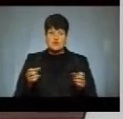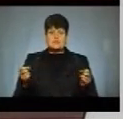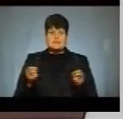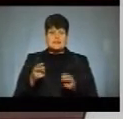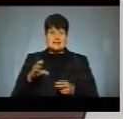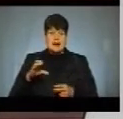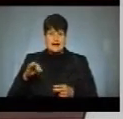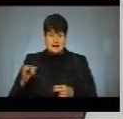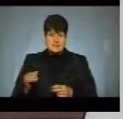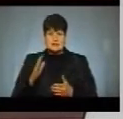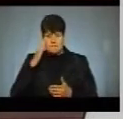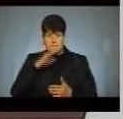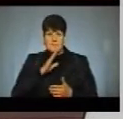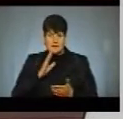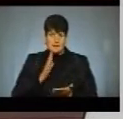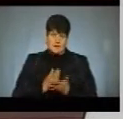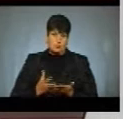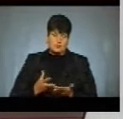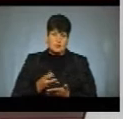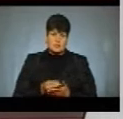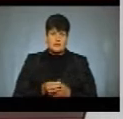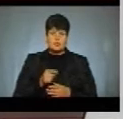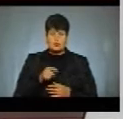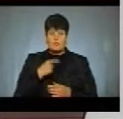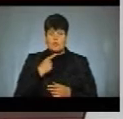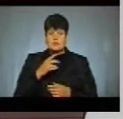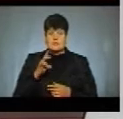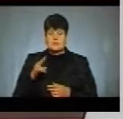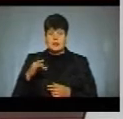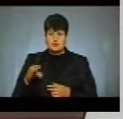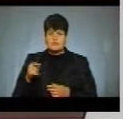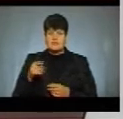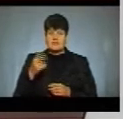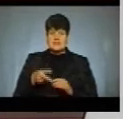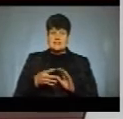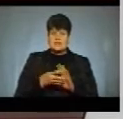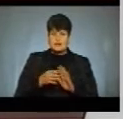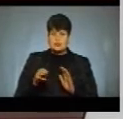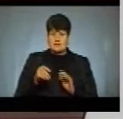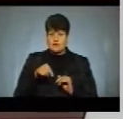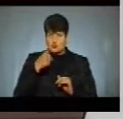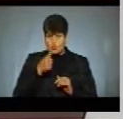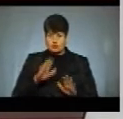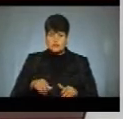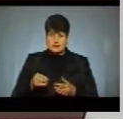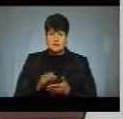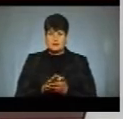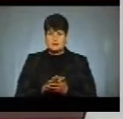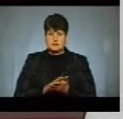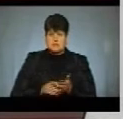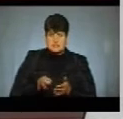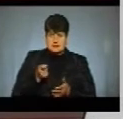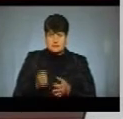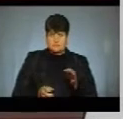номер 21 батьки мають доплачувати. Тому, за словами Надії Прийдун, вона 29 травня цього року подала позов на виконавчий комітет